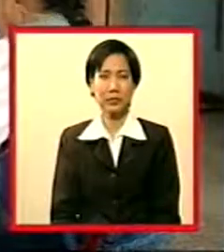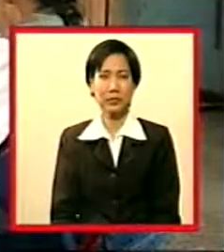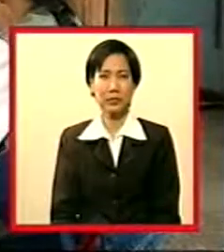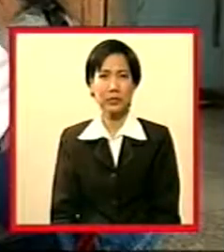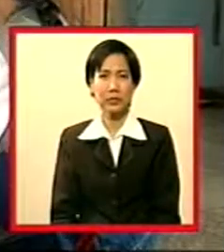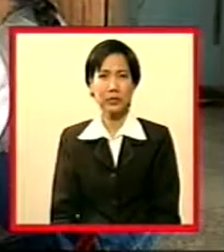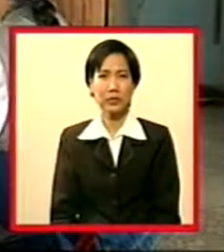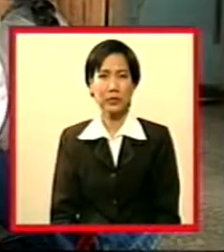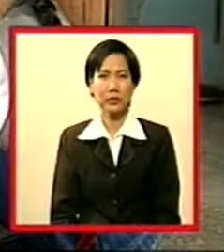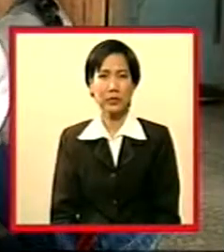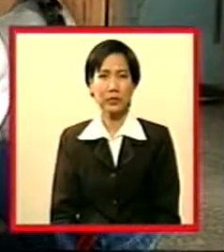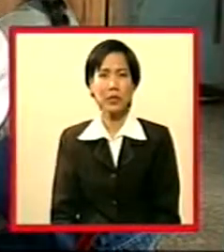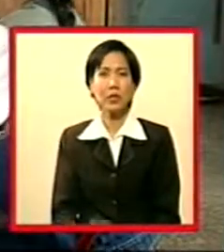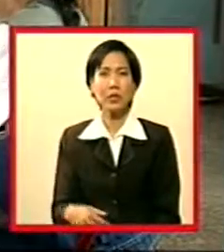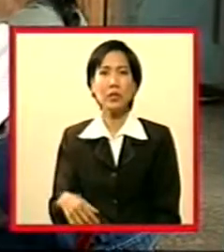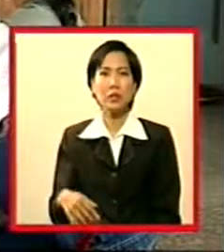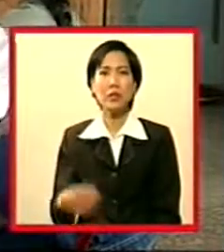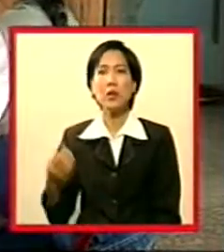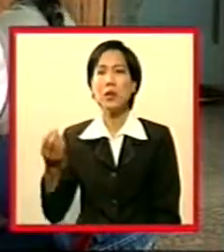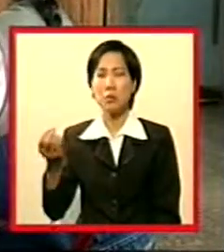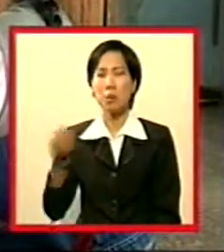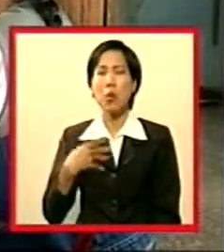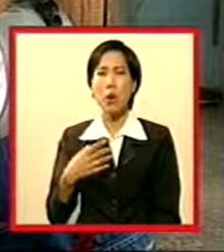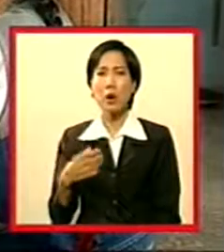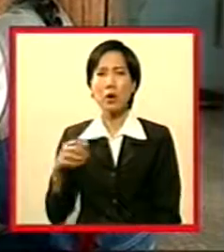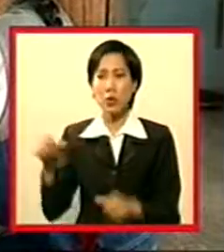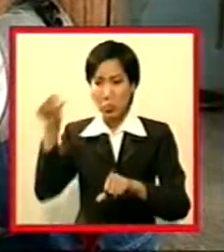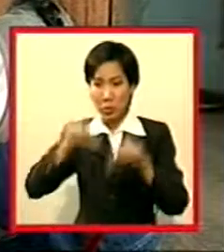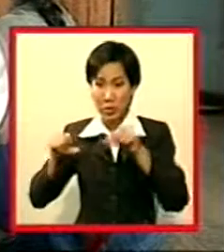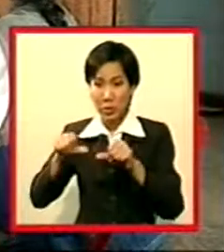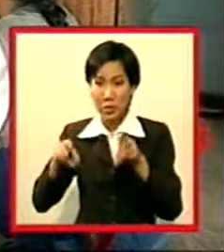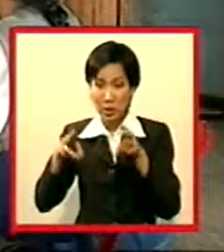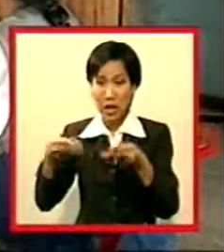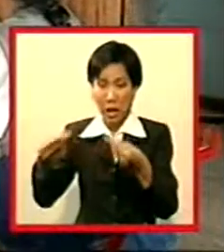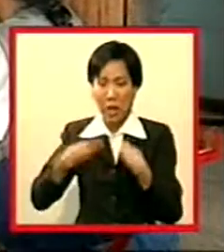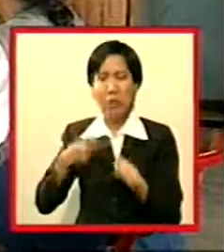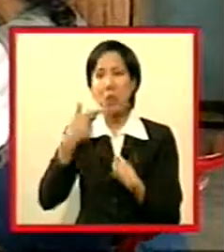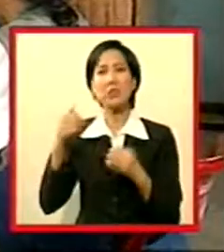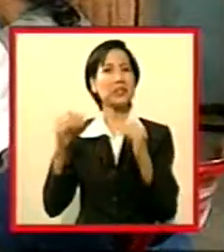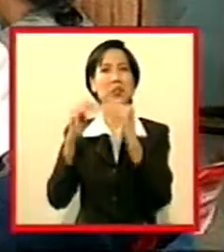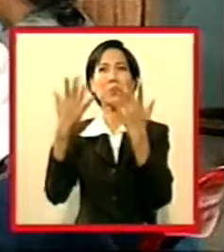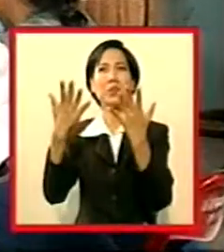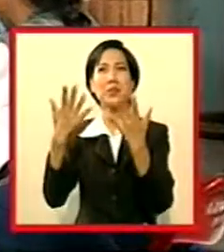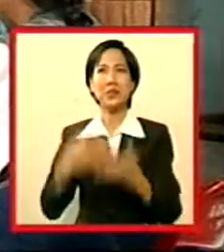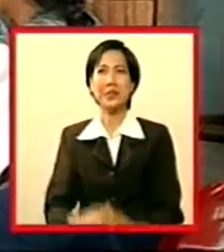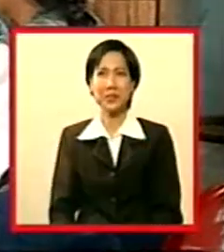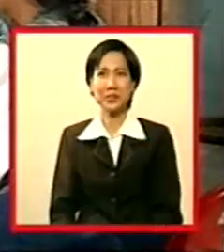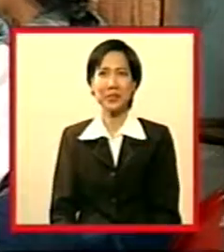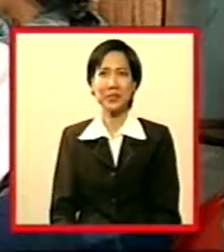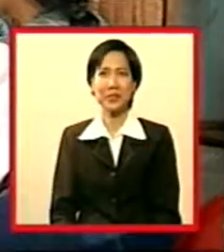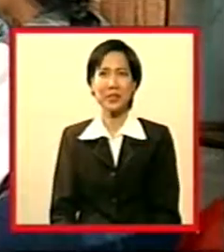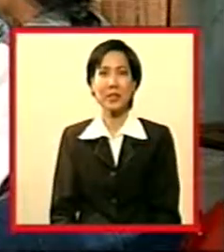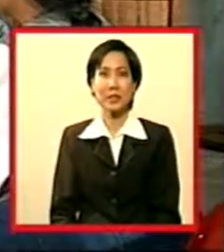แย่จังเลย พี่แกบอกว่าถึงจะได้สูตรไปนะก็ทำอร่อยสู้ของแกไม่ได้หรอก อ้าวเหรอง ั้นเดี๋ยวเ